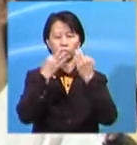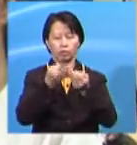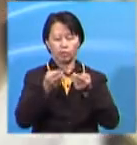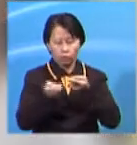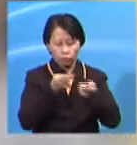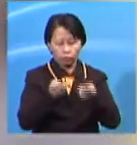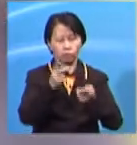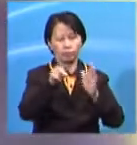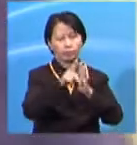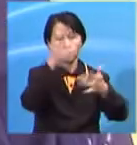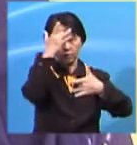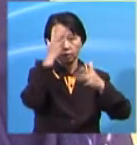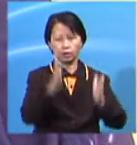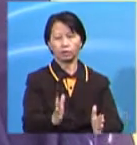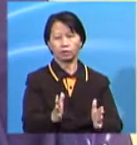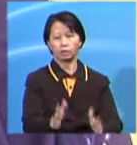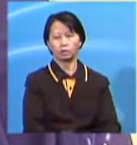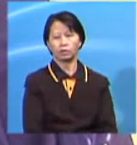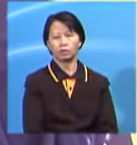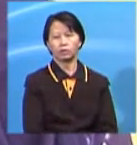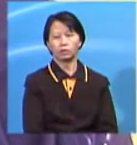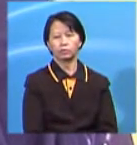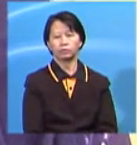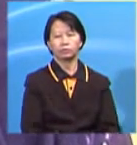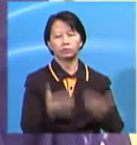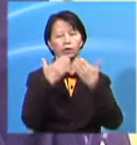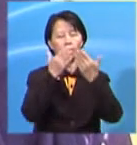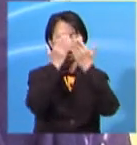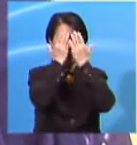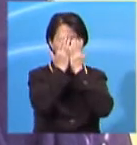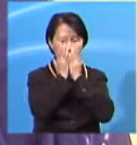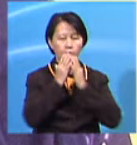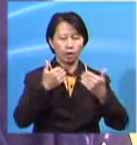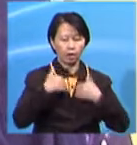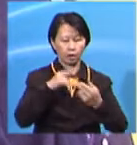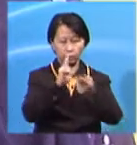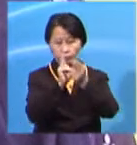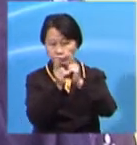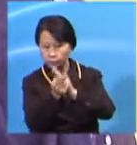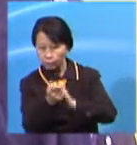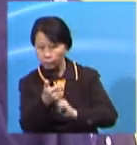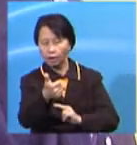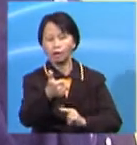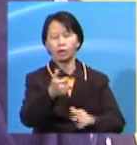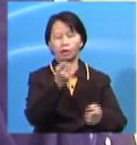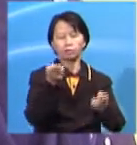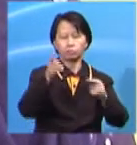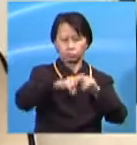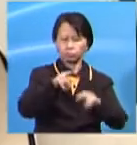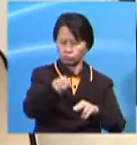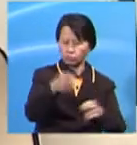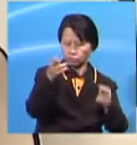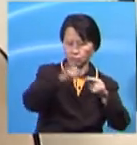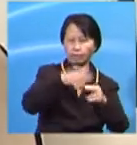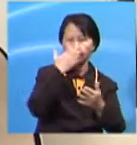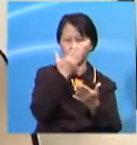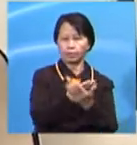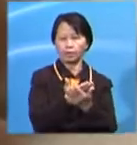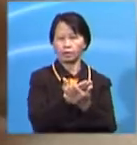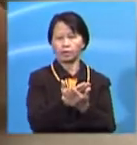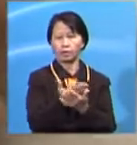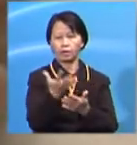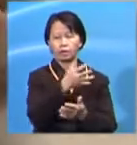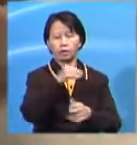mengurus pesakit. Alhamdulillah lah, dia ada perubahan juga lah, kan? Dia bertambah baik sikit,